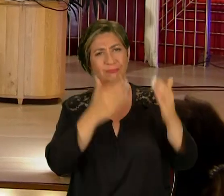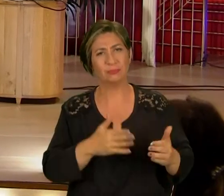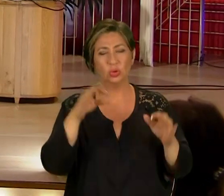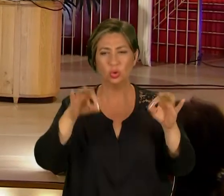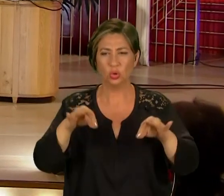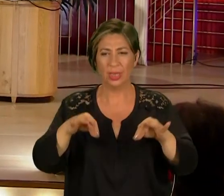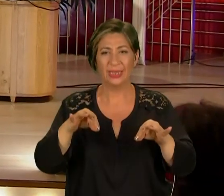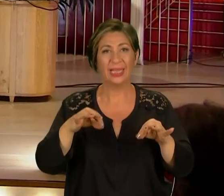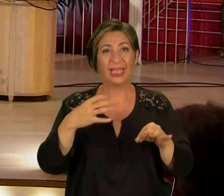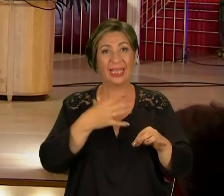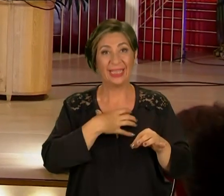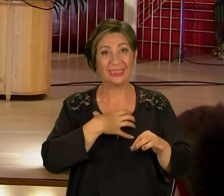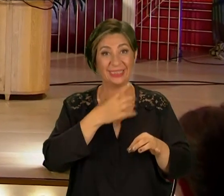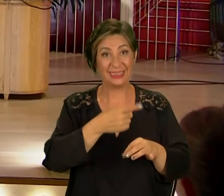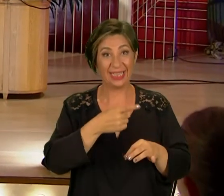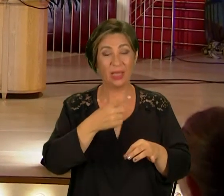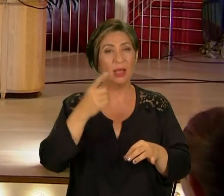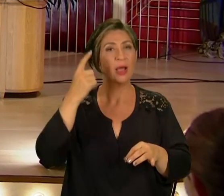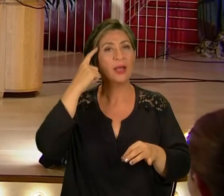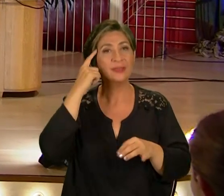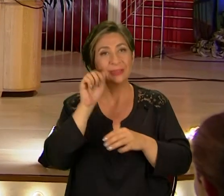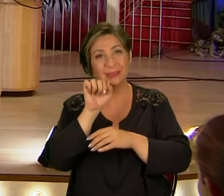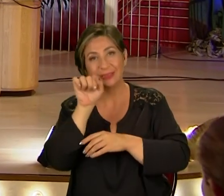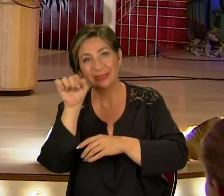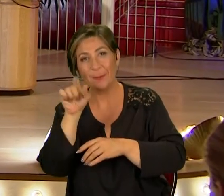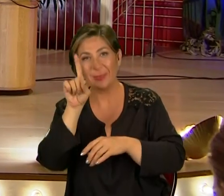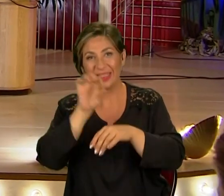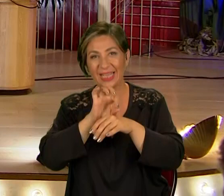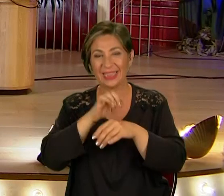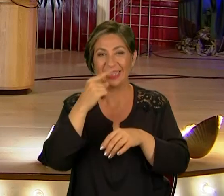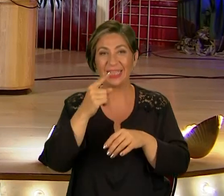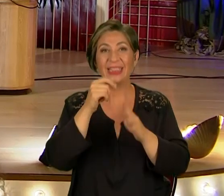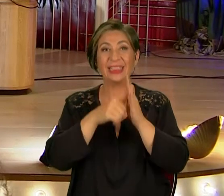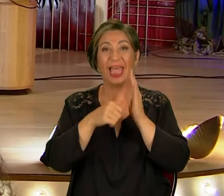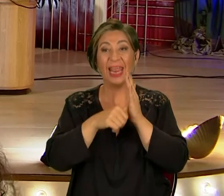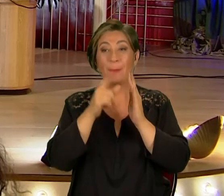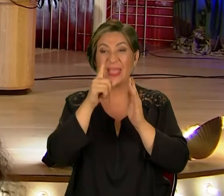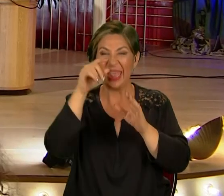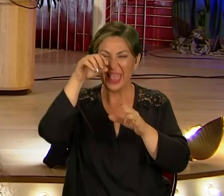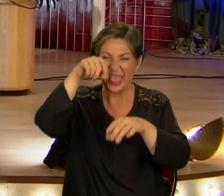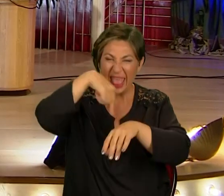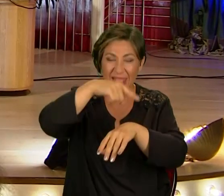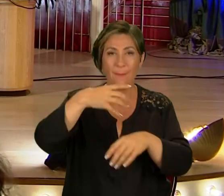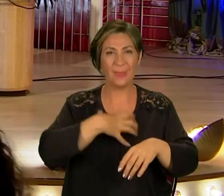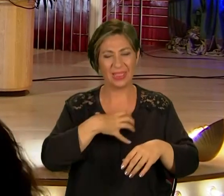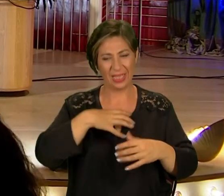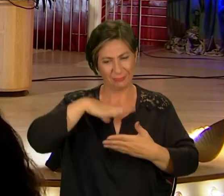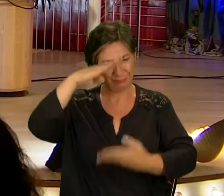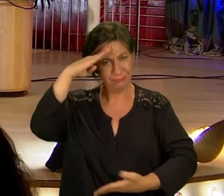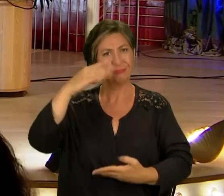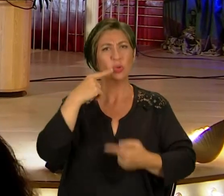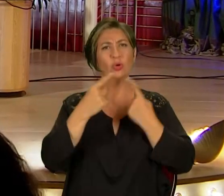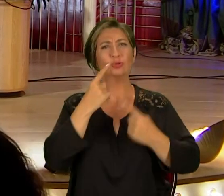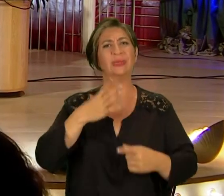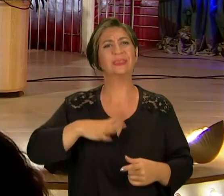anda kendisi kafasını çıkardı ve bir dakika dedi, tarihin bir yerinde ben de kendimden söz